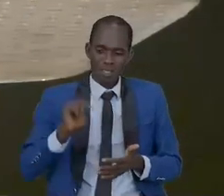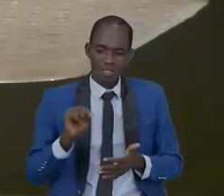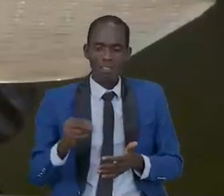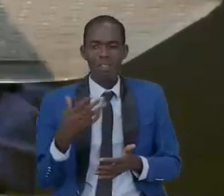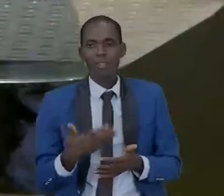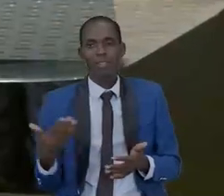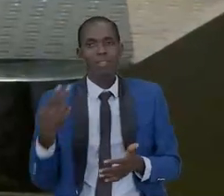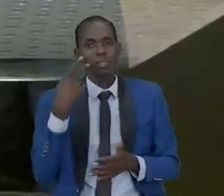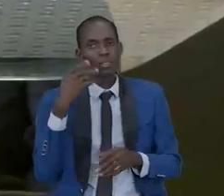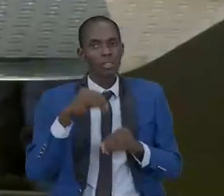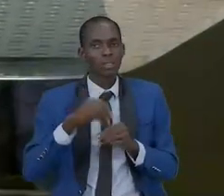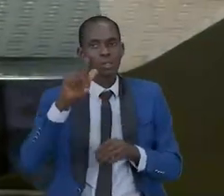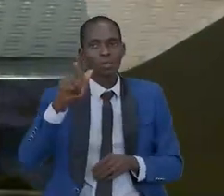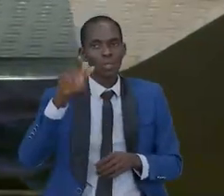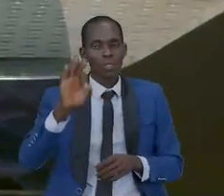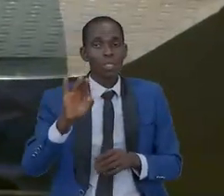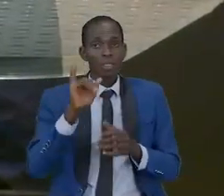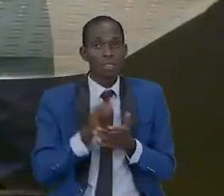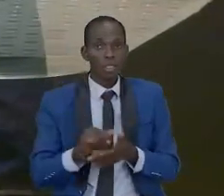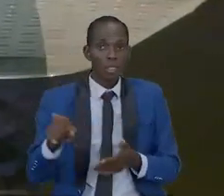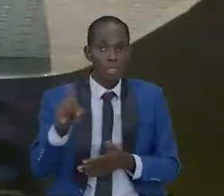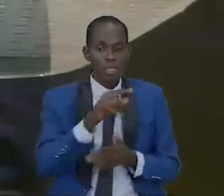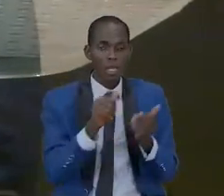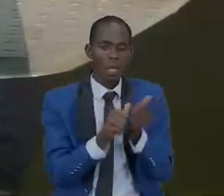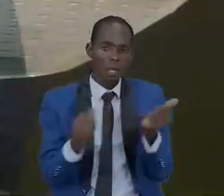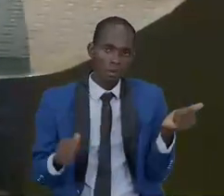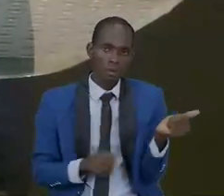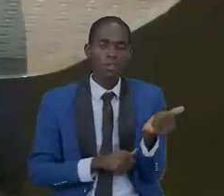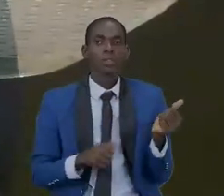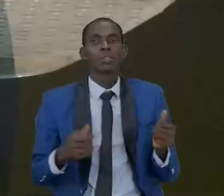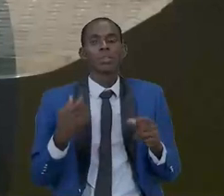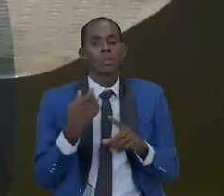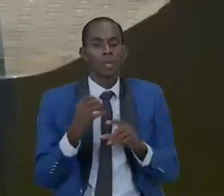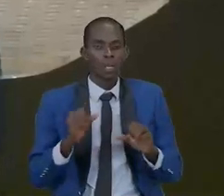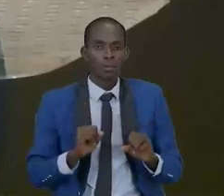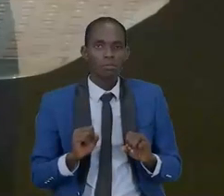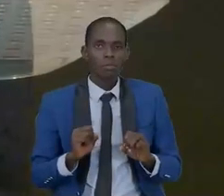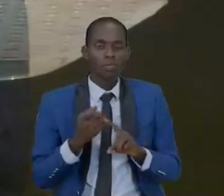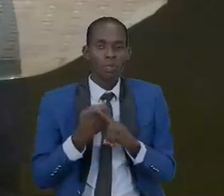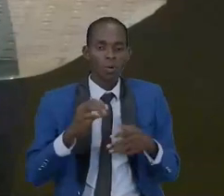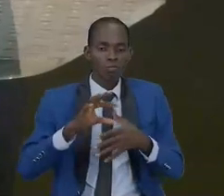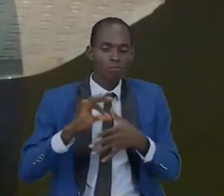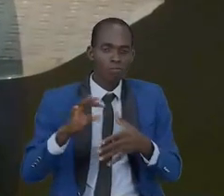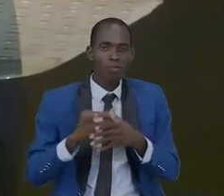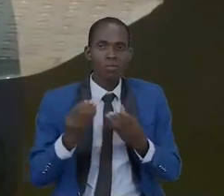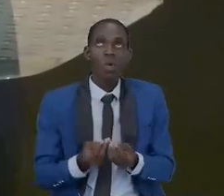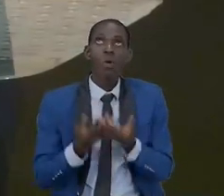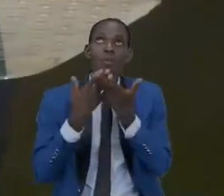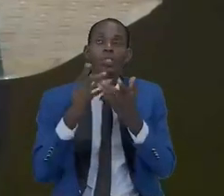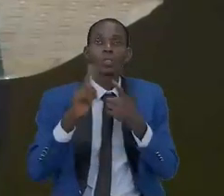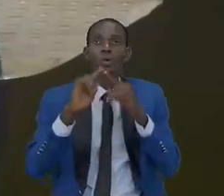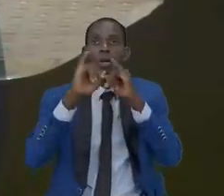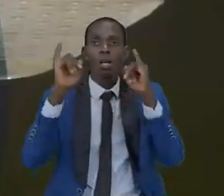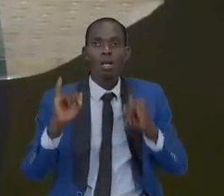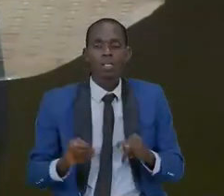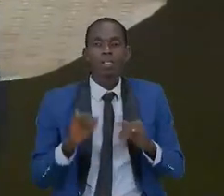nécessaire verset 29 savoir de vous abstenir des viandes sacrifiées aux